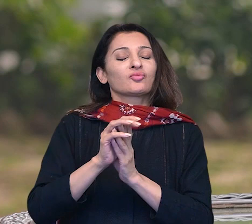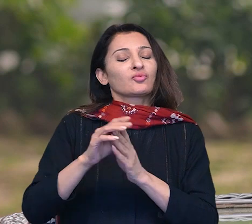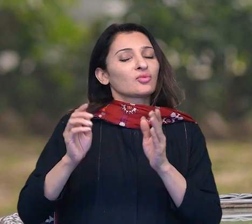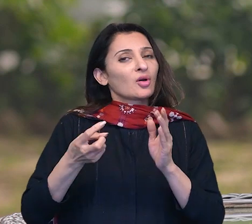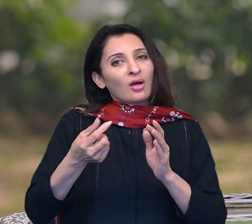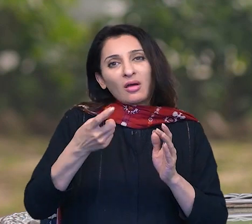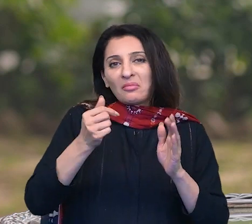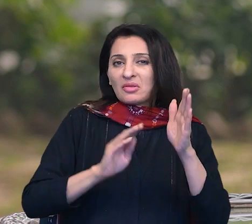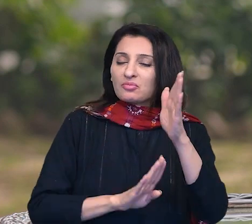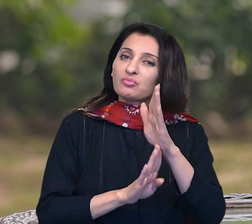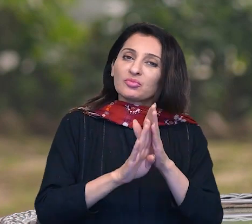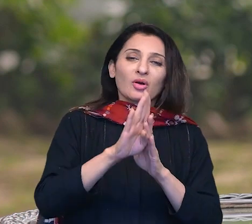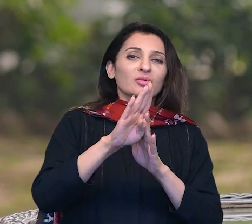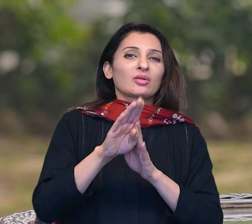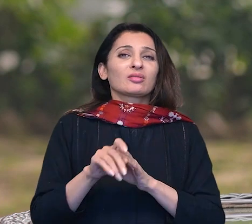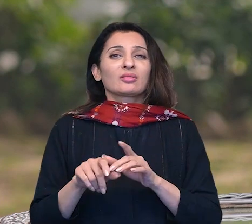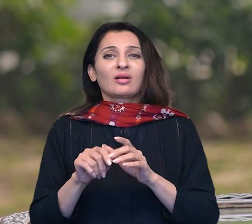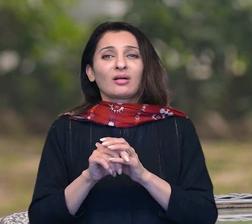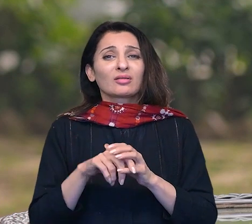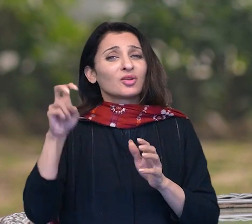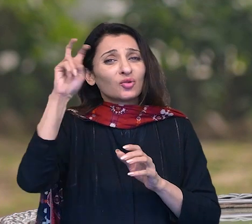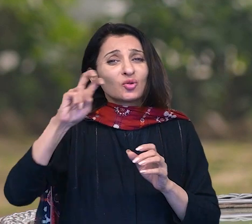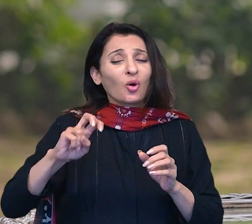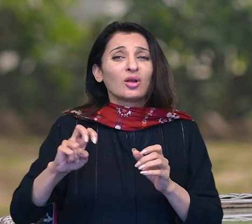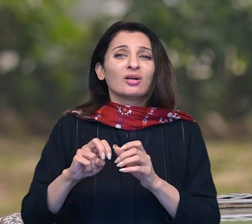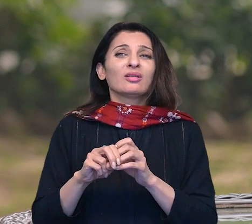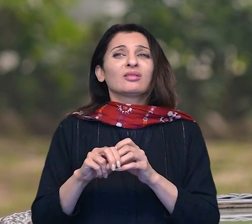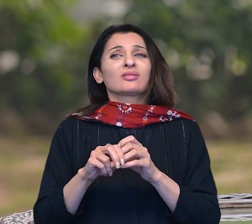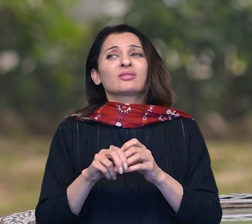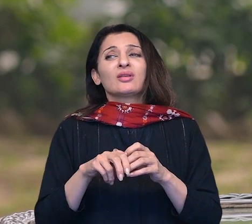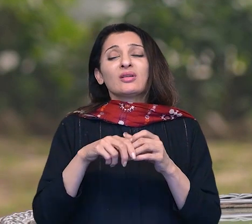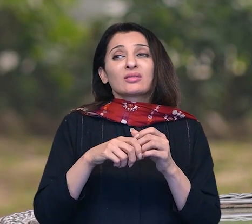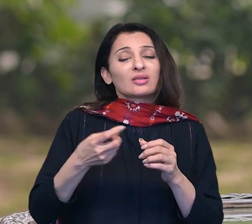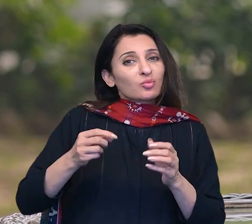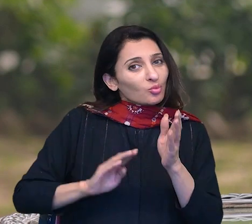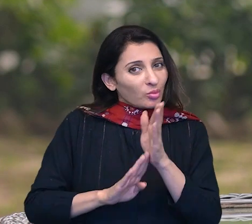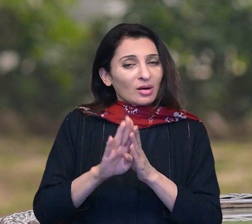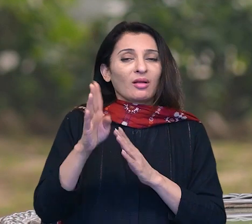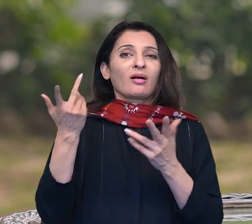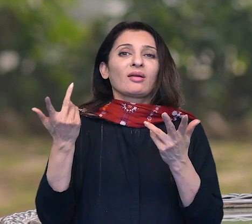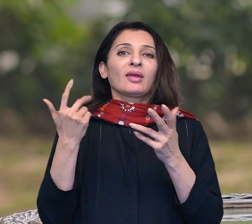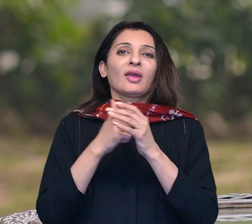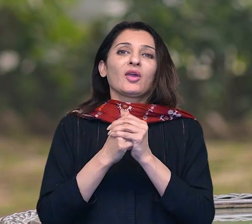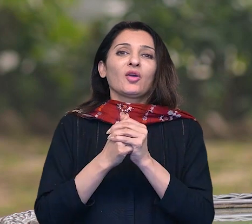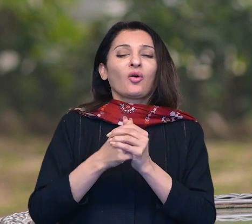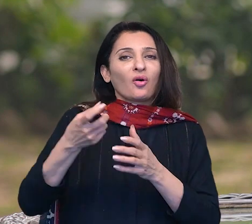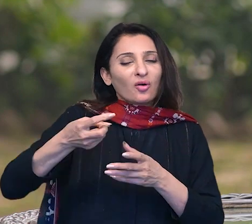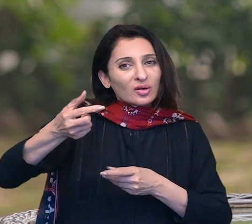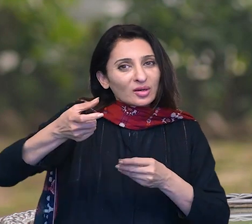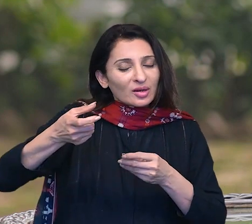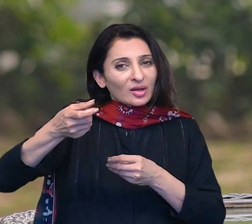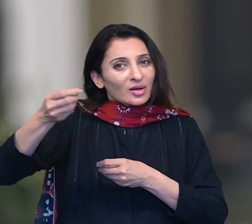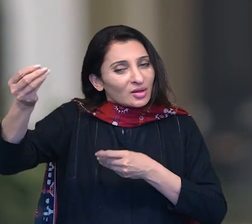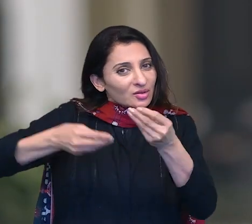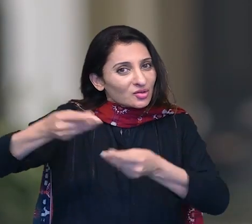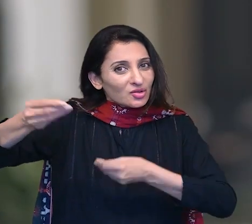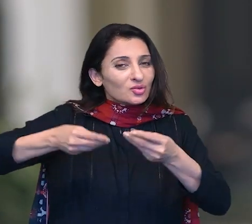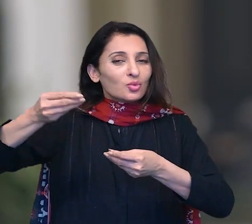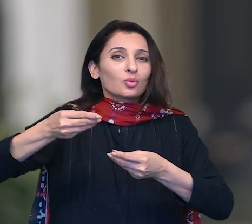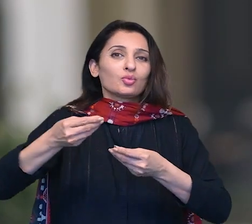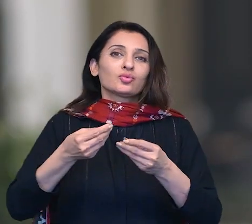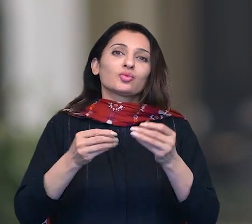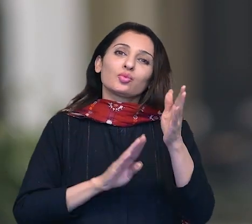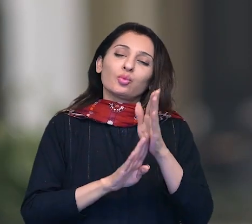काफ़ी रेट्स जो हैं वो बढ़ते जा रहे हैं. कॉस्ट इज़ इंक्रीजिंग डे बाय डे ड्यू टू डॉलर and imports,